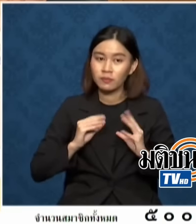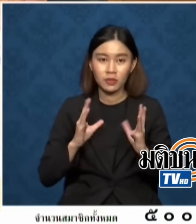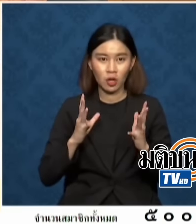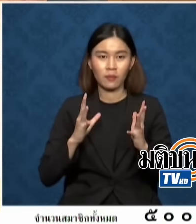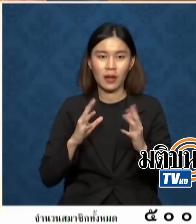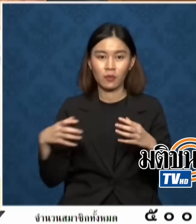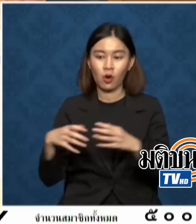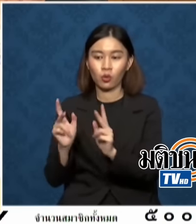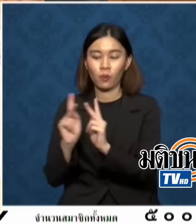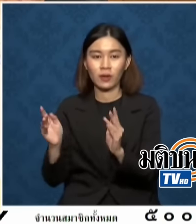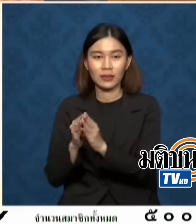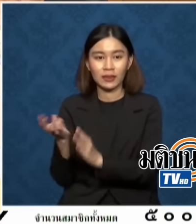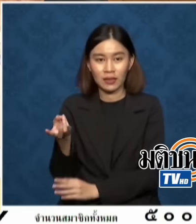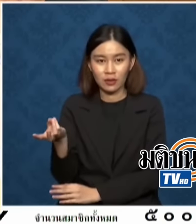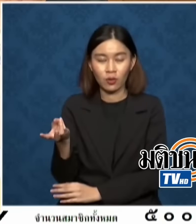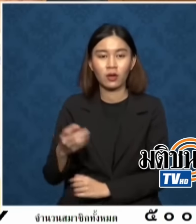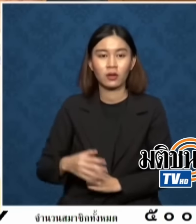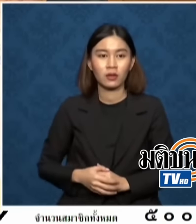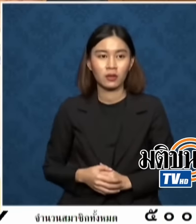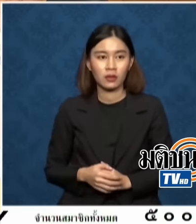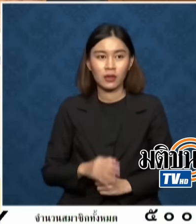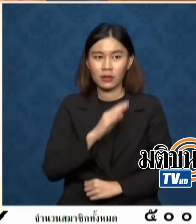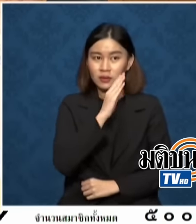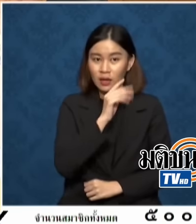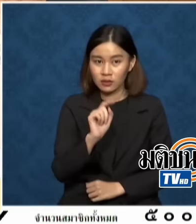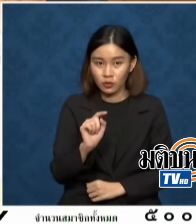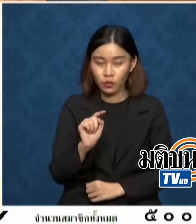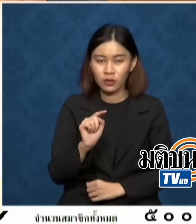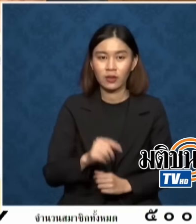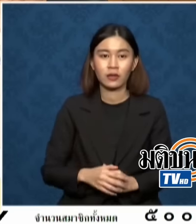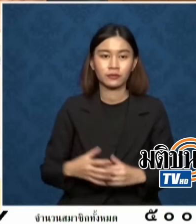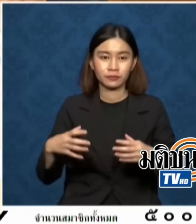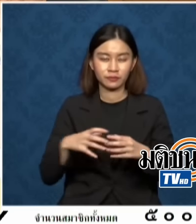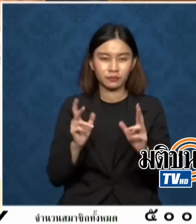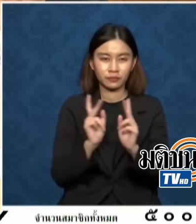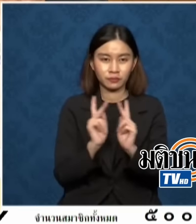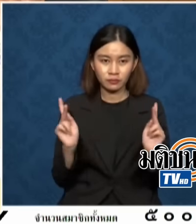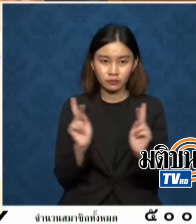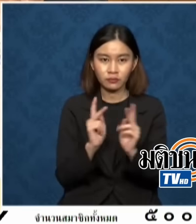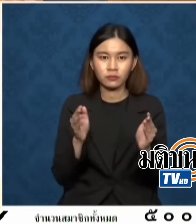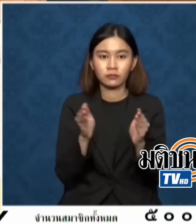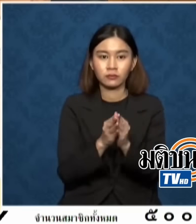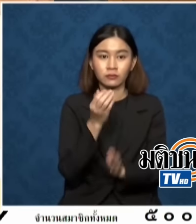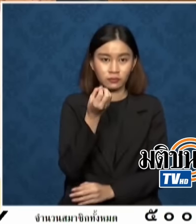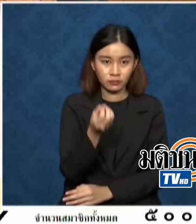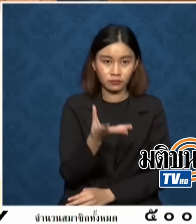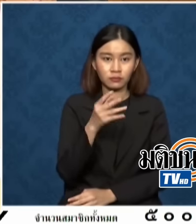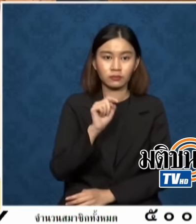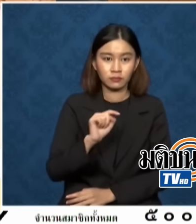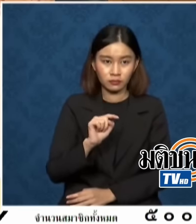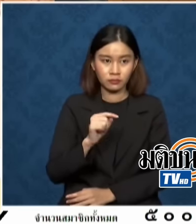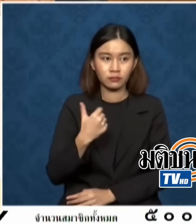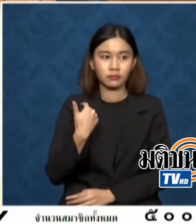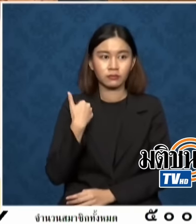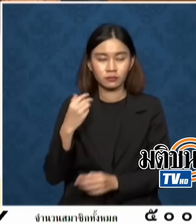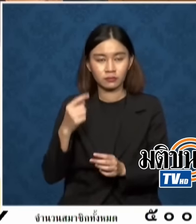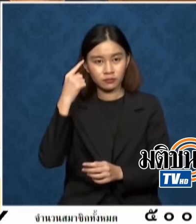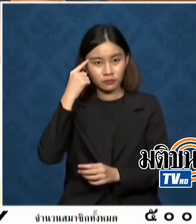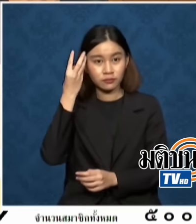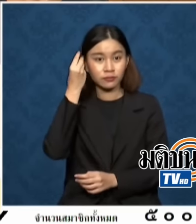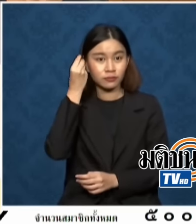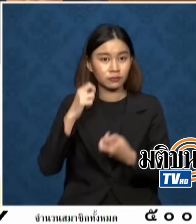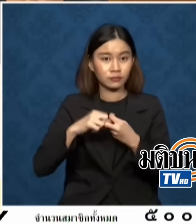ของกรรมาธิการเสียงข้างน้อยและหากต้องแต่คณะกรรมาธิการเสียงข้างมากก็ยังเห็นแนวทางของ